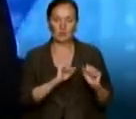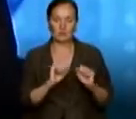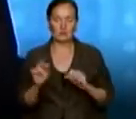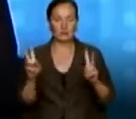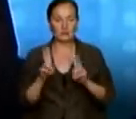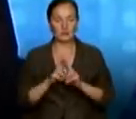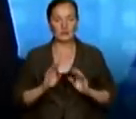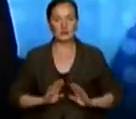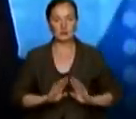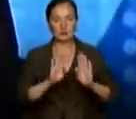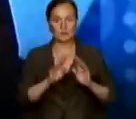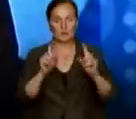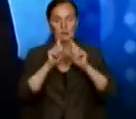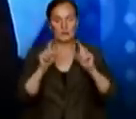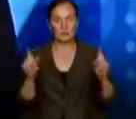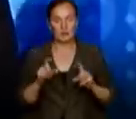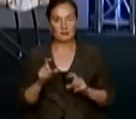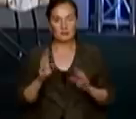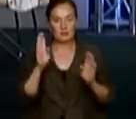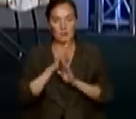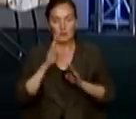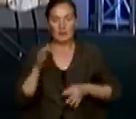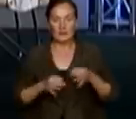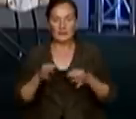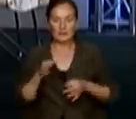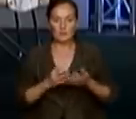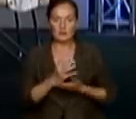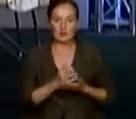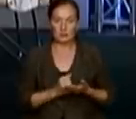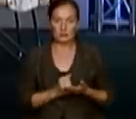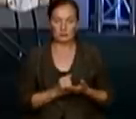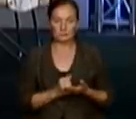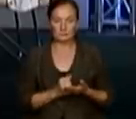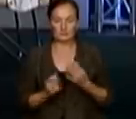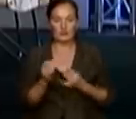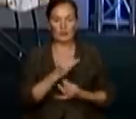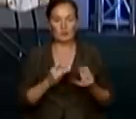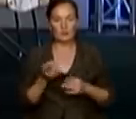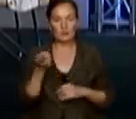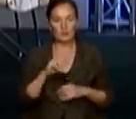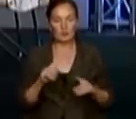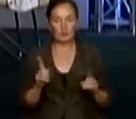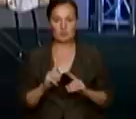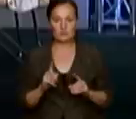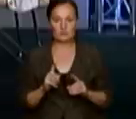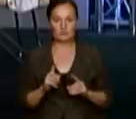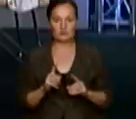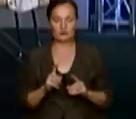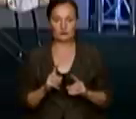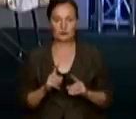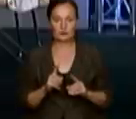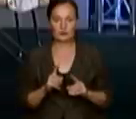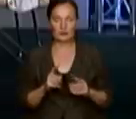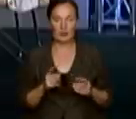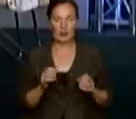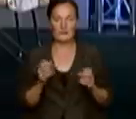заступником департаменту екології природних ресурсів. Мова зараз йде про те, що випрацювати ряд природоохоронних заходів,